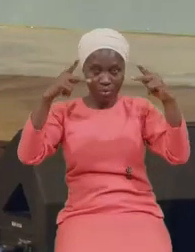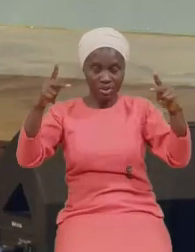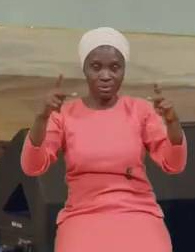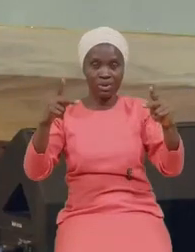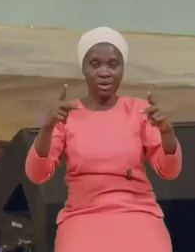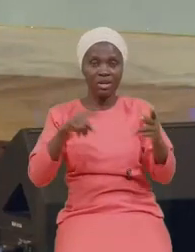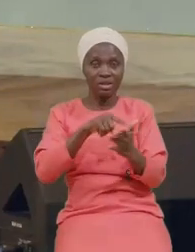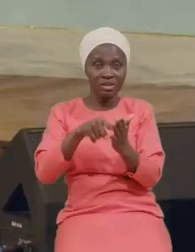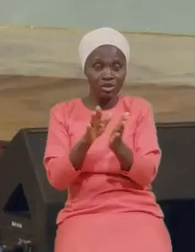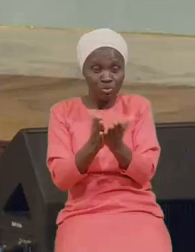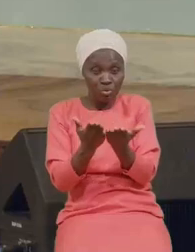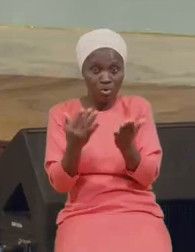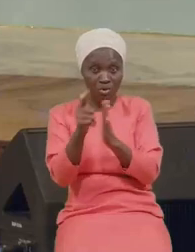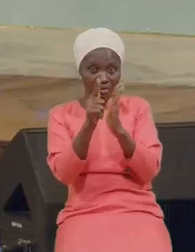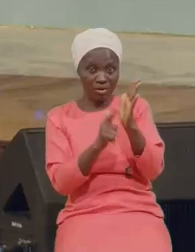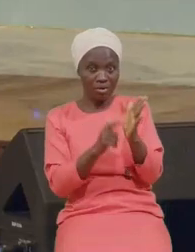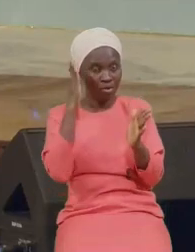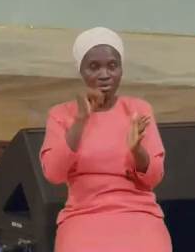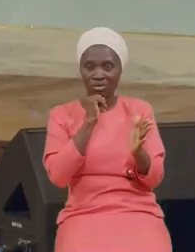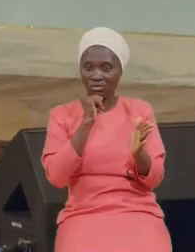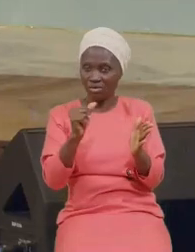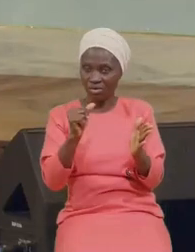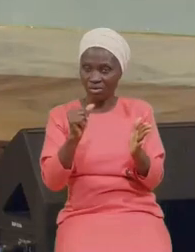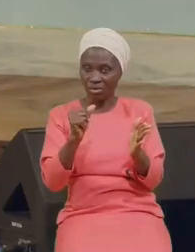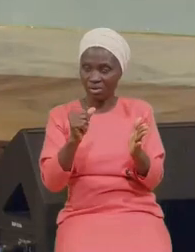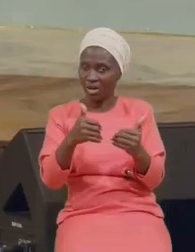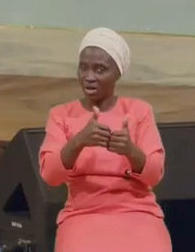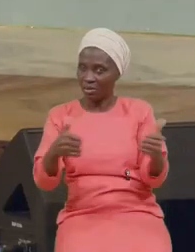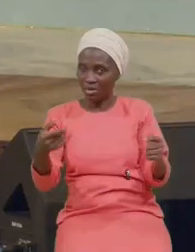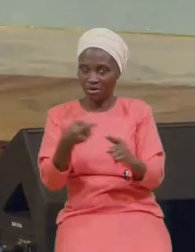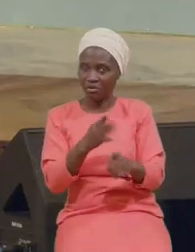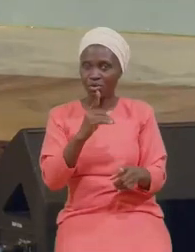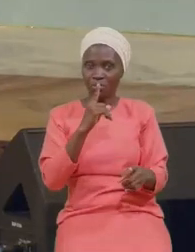bouche médite le jour et nuit